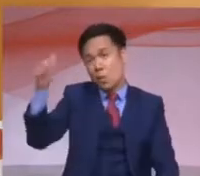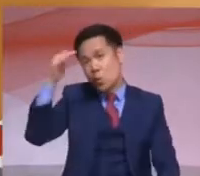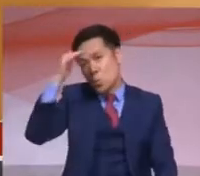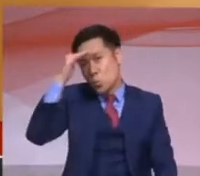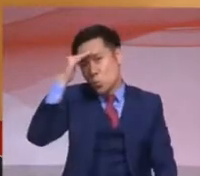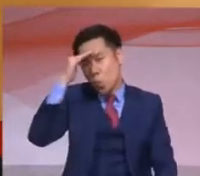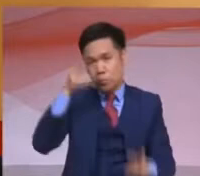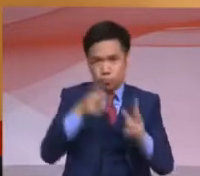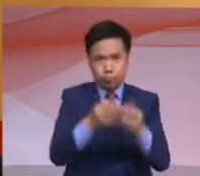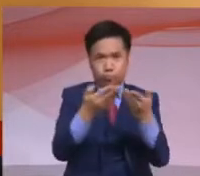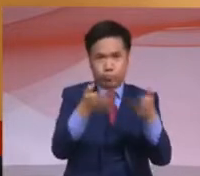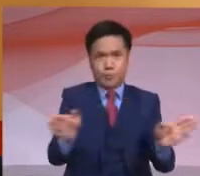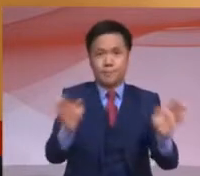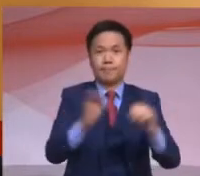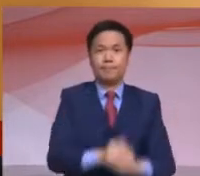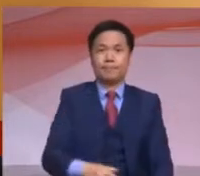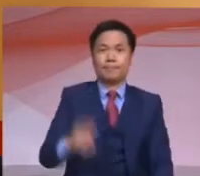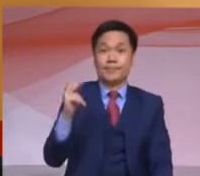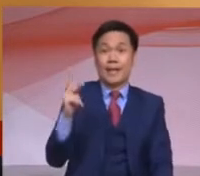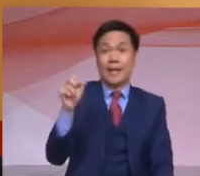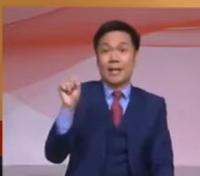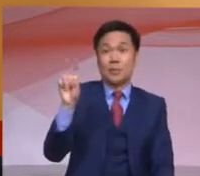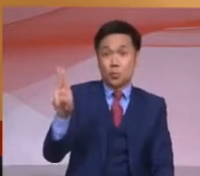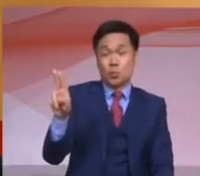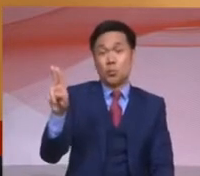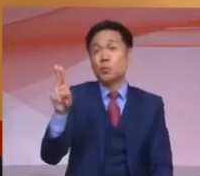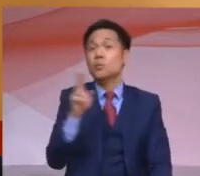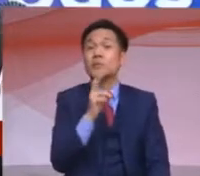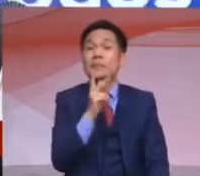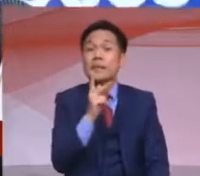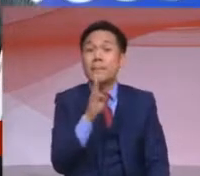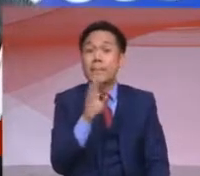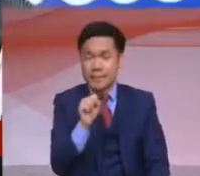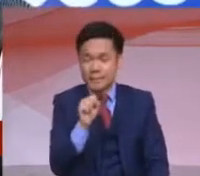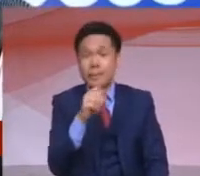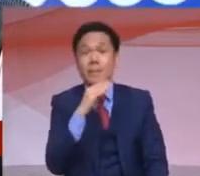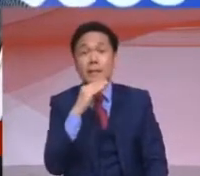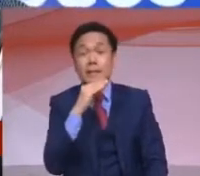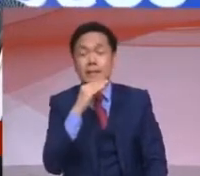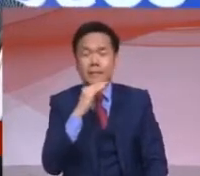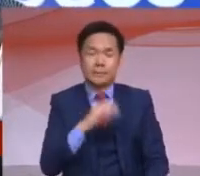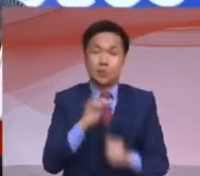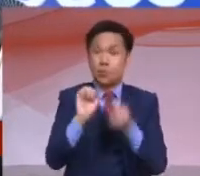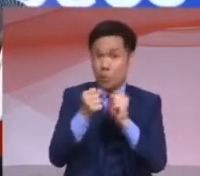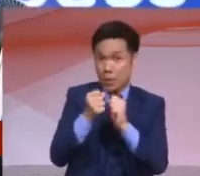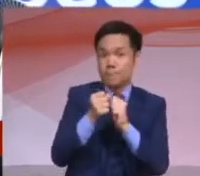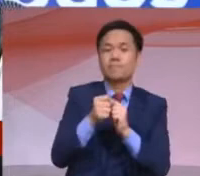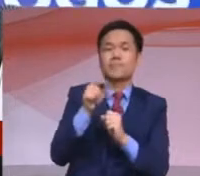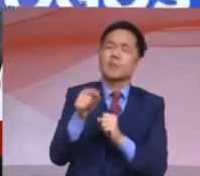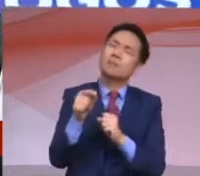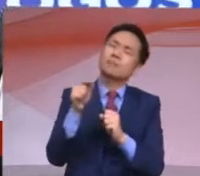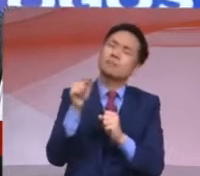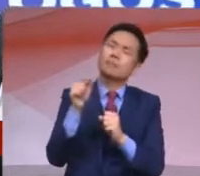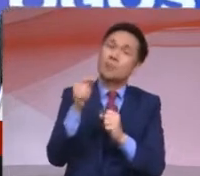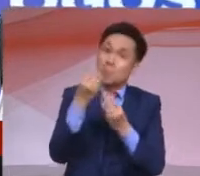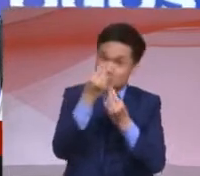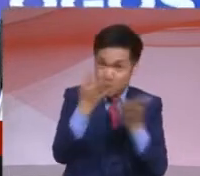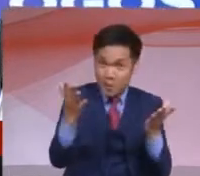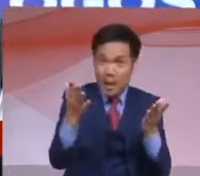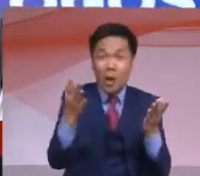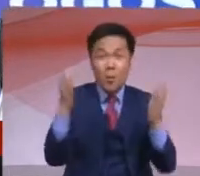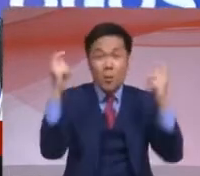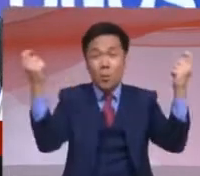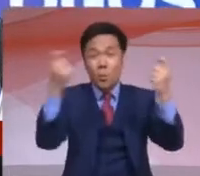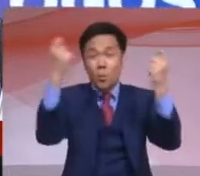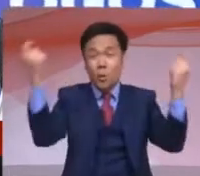Hai kedua setiausaha Kementerian beliau dan sukan kbs.com Noor Azman tipe berkata keistimewaan sambutan kali